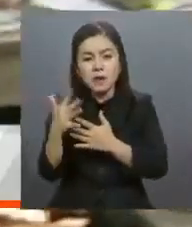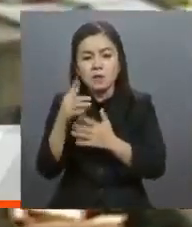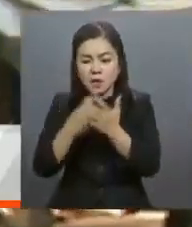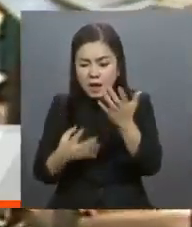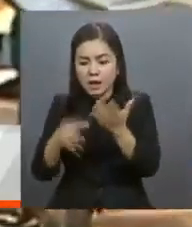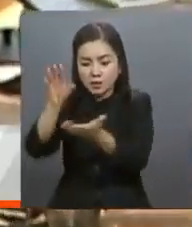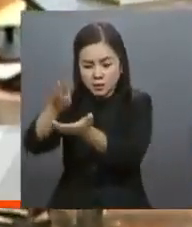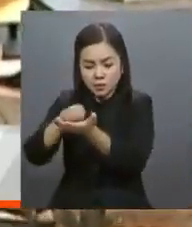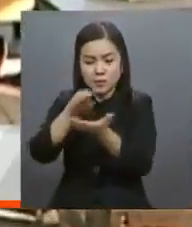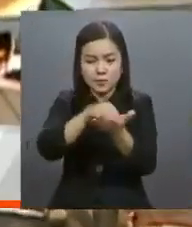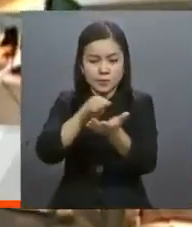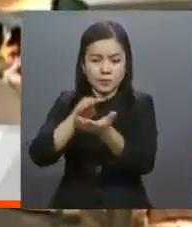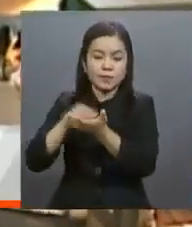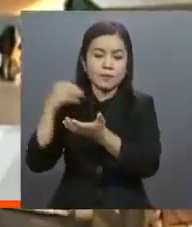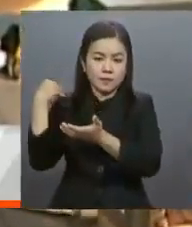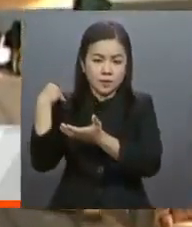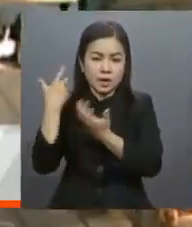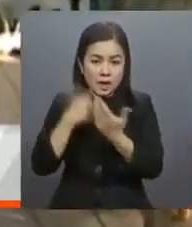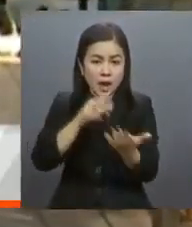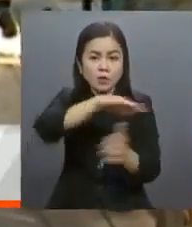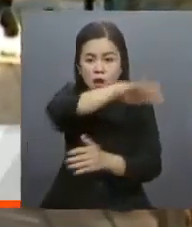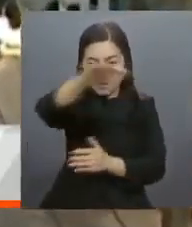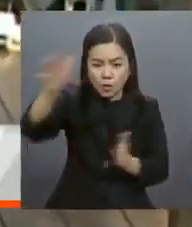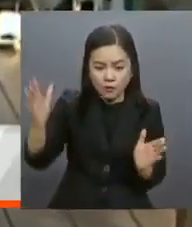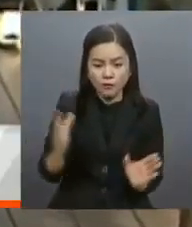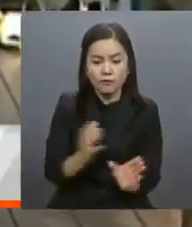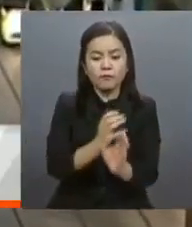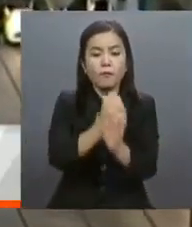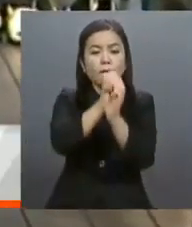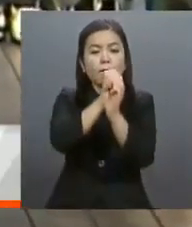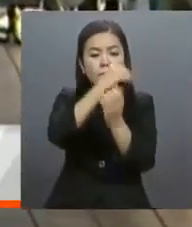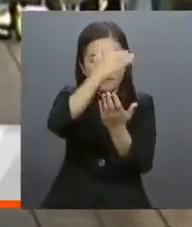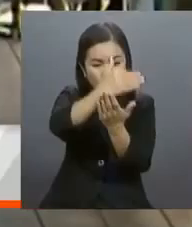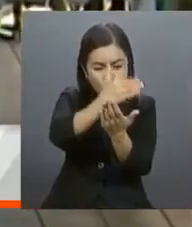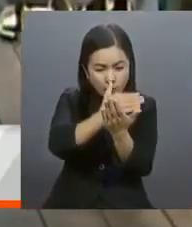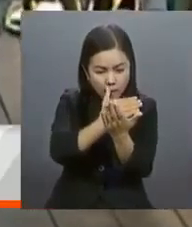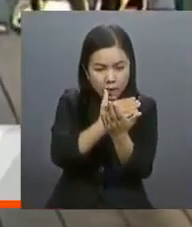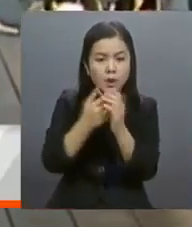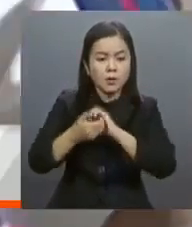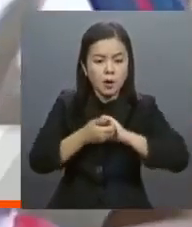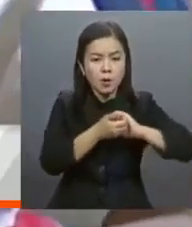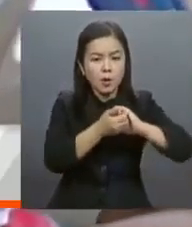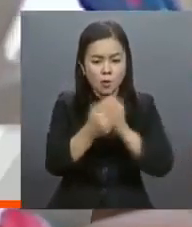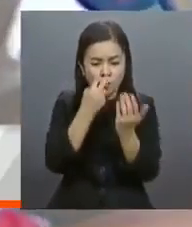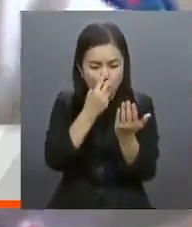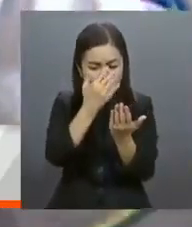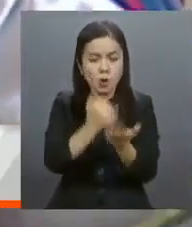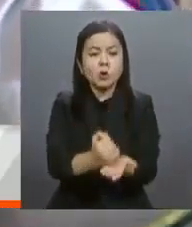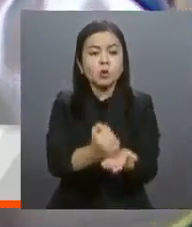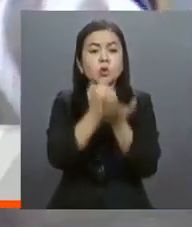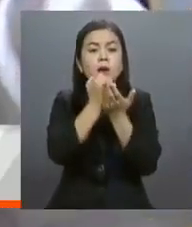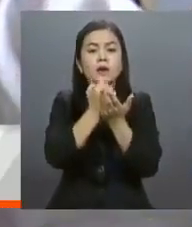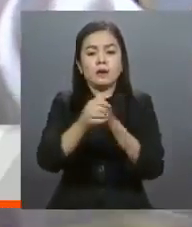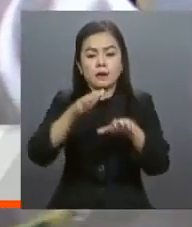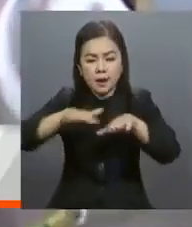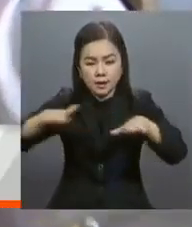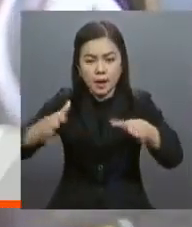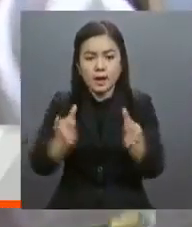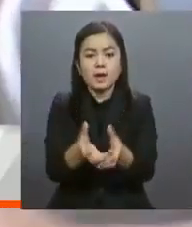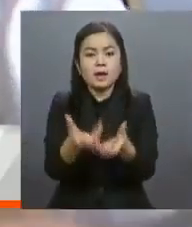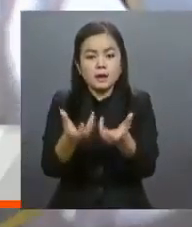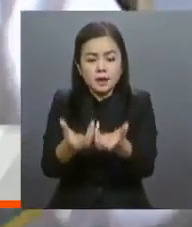บ้างแล้วนำข้อมูลทั้งหมดจากการเชื่อมโยงข้อมูลทุกหน่วยงานมากำหนดการช่วยเหลือแยกเป็นกลุ่มๆ